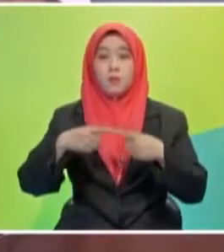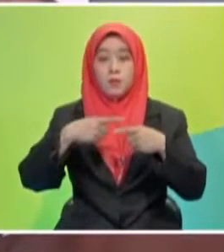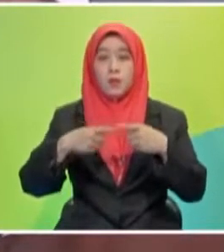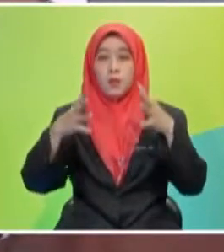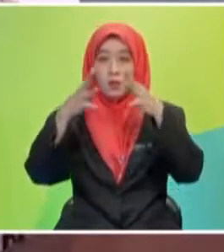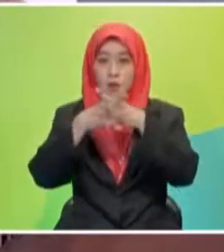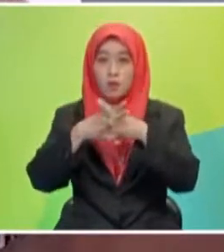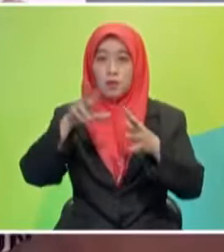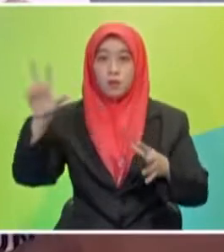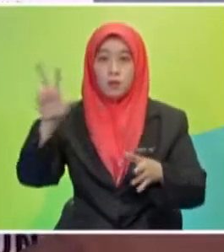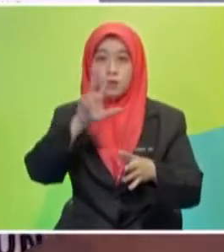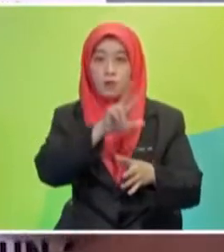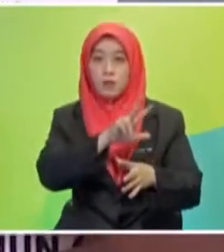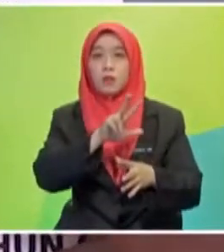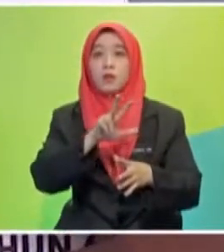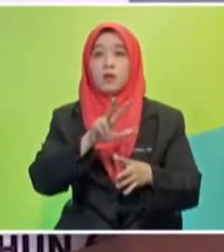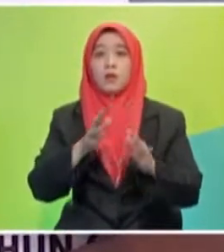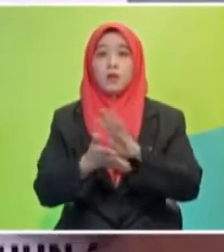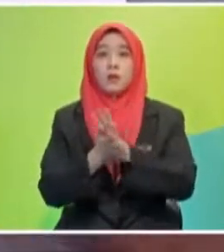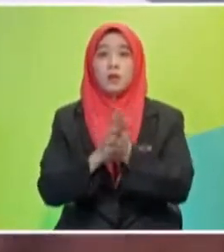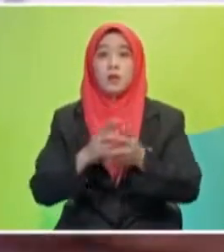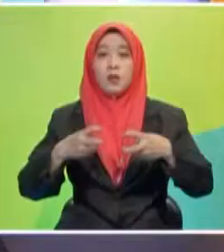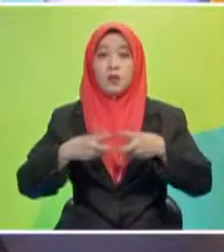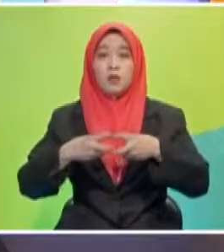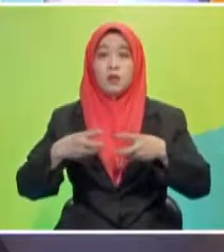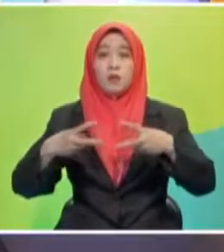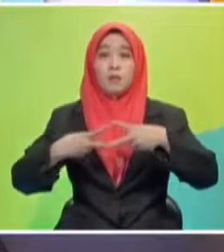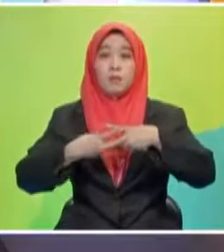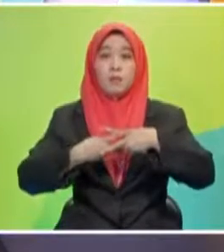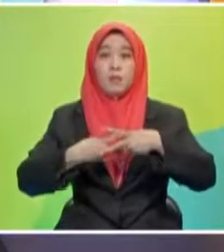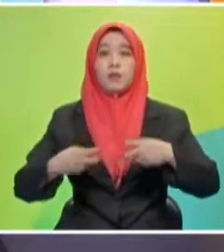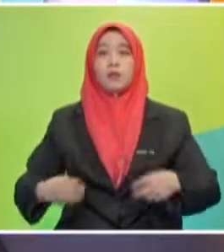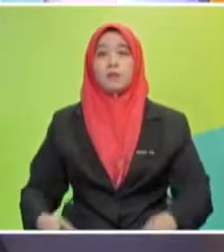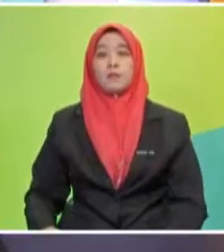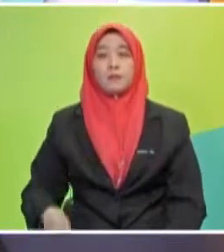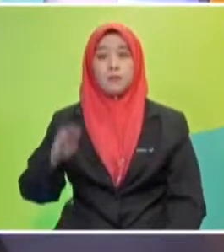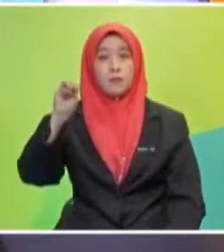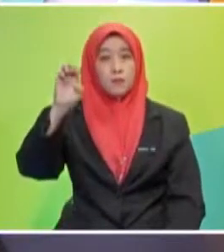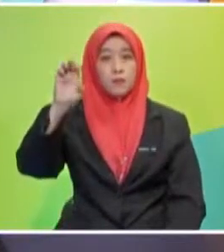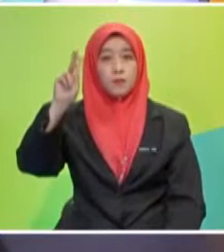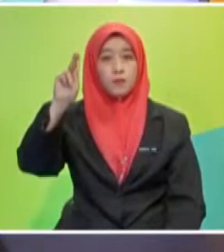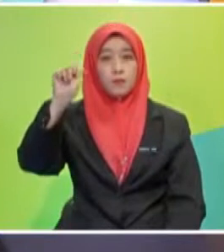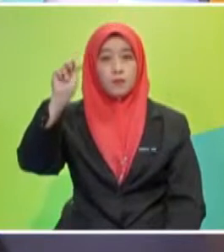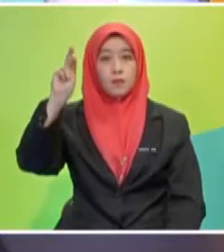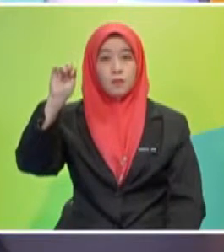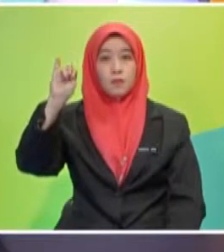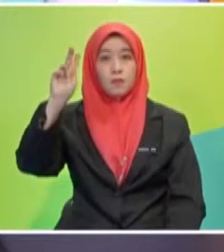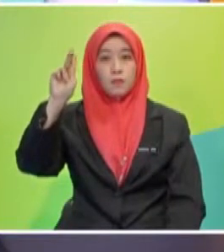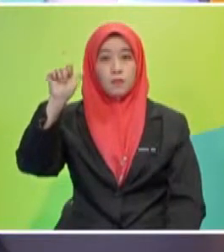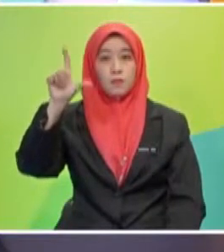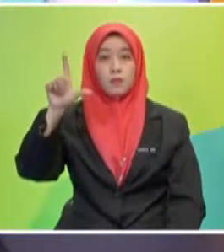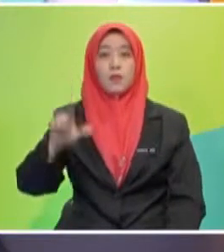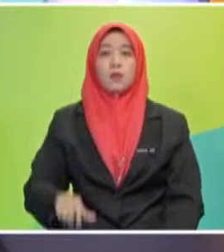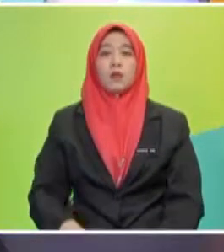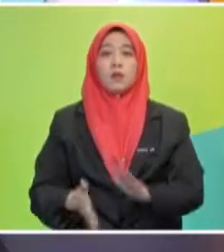elemen electro-mechanical kefir mana Pak bilang pajak mungkin titik tiga kali ini tiga komponen nih dia akan